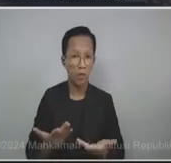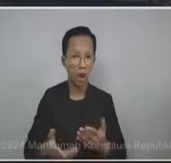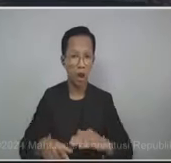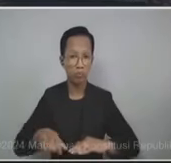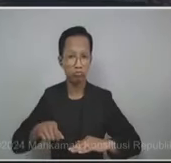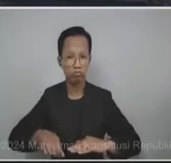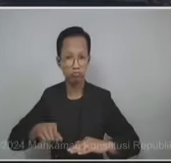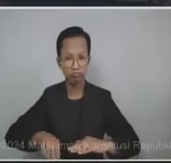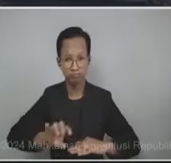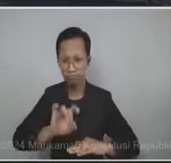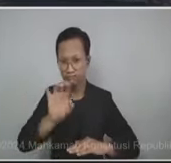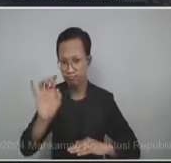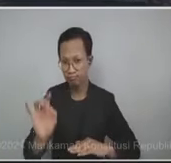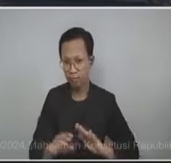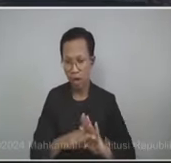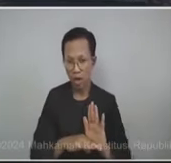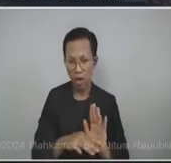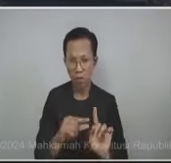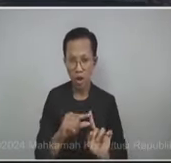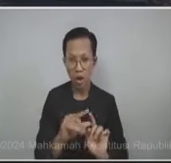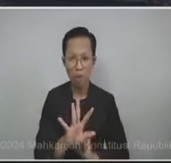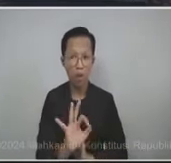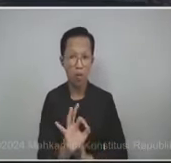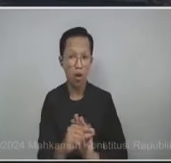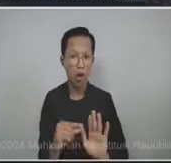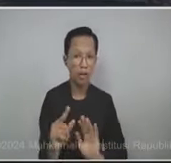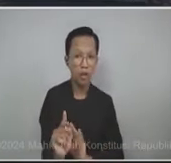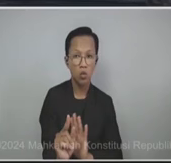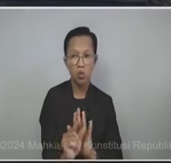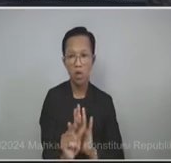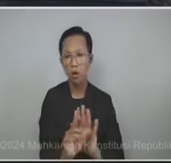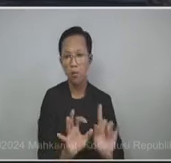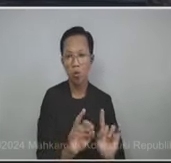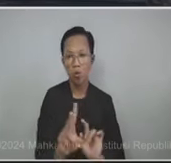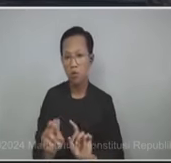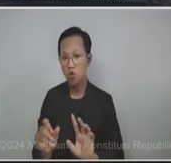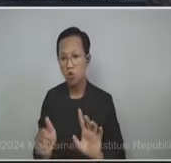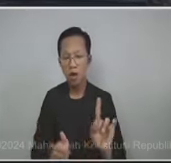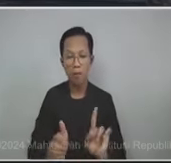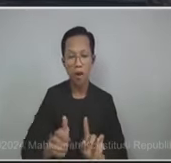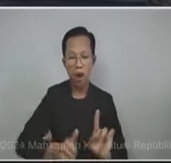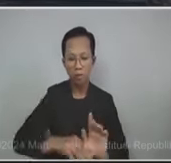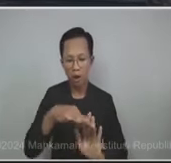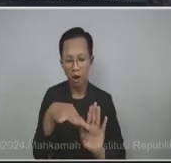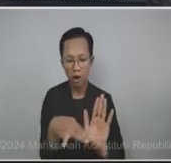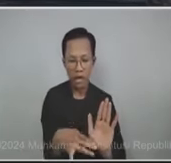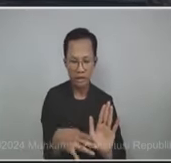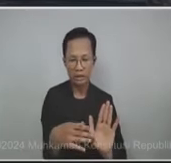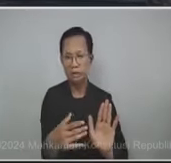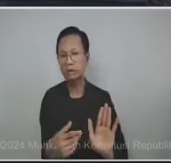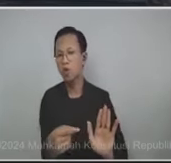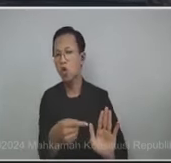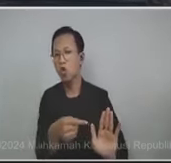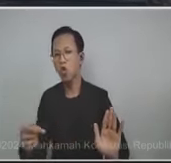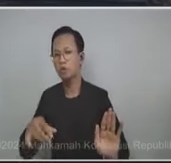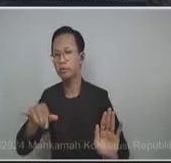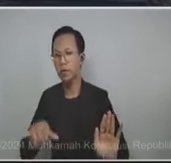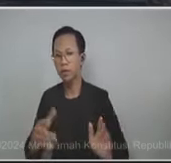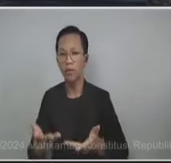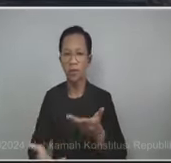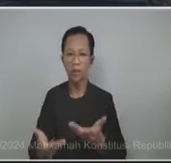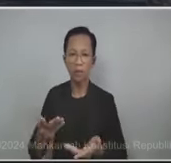meskipun ketentuan norma pasal 40 ayat 1 undang-undang 10 2016 telah dinyatakan inkonsional secara bersyarat Sebagaimana telah dipertimbangkan dalam